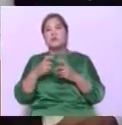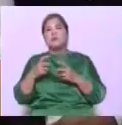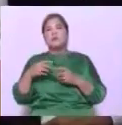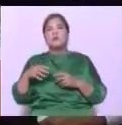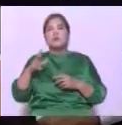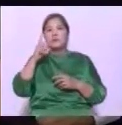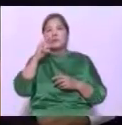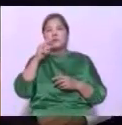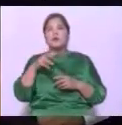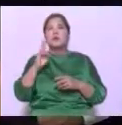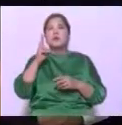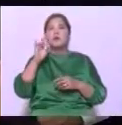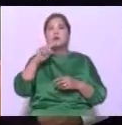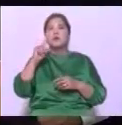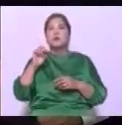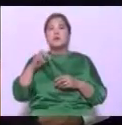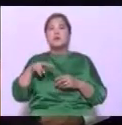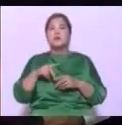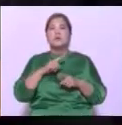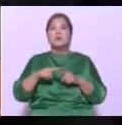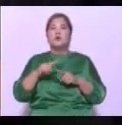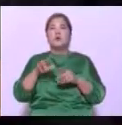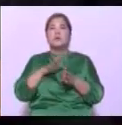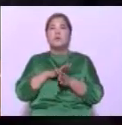построить в селе калса пункт скорой